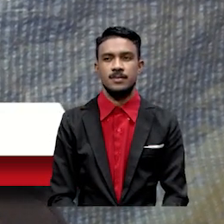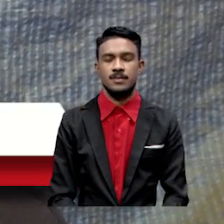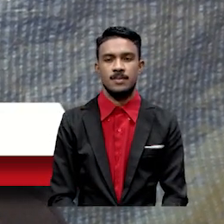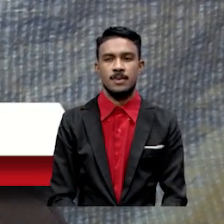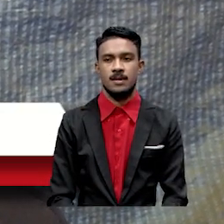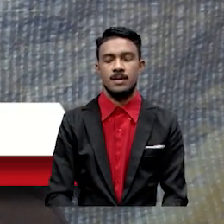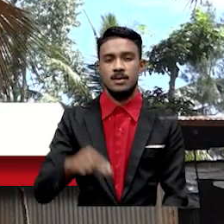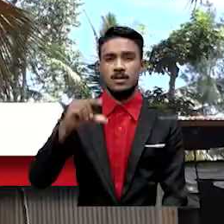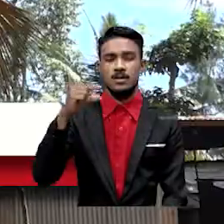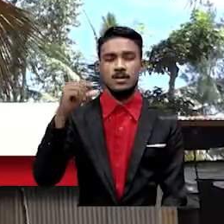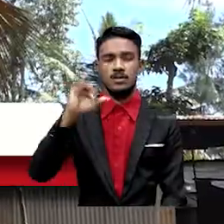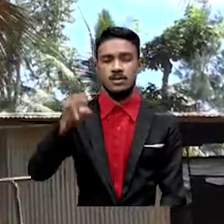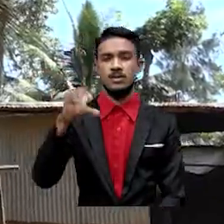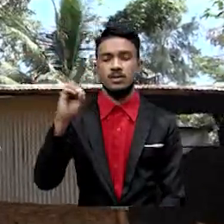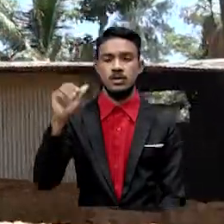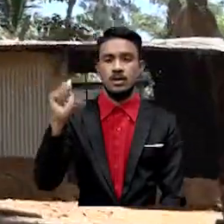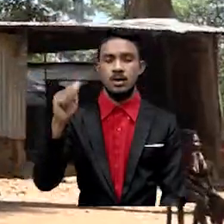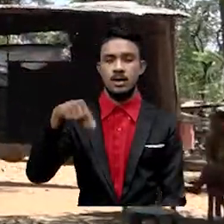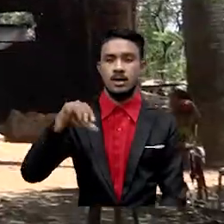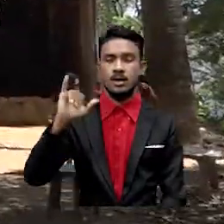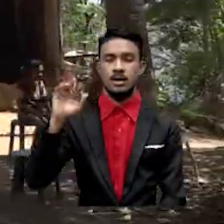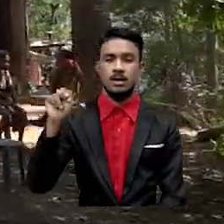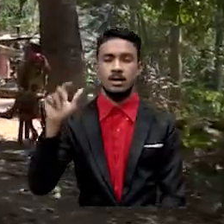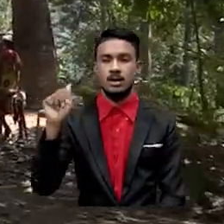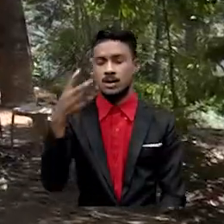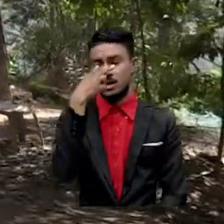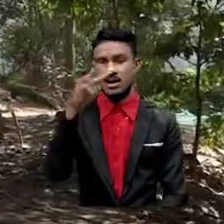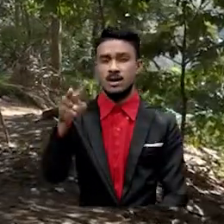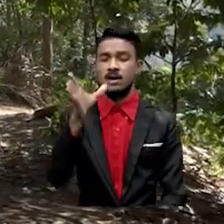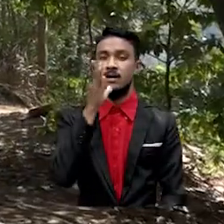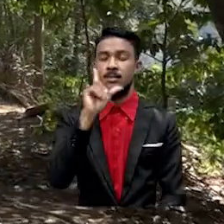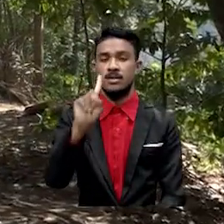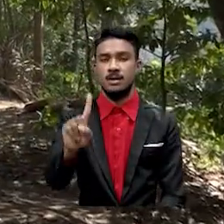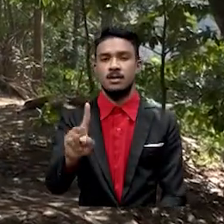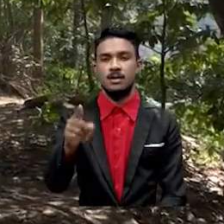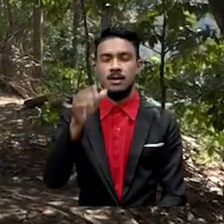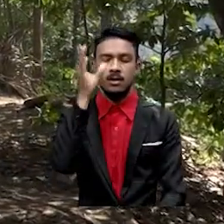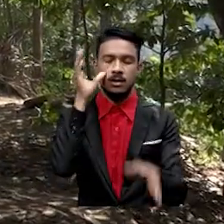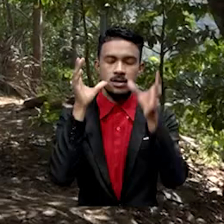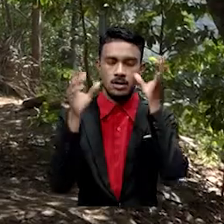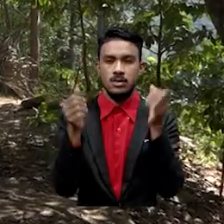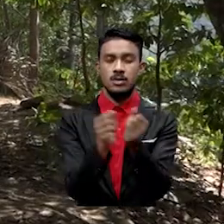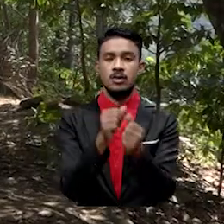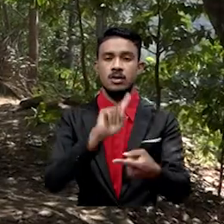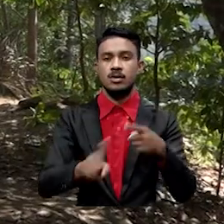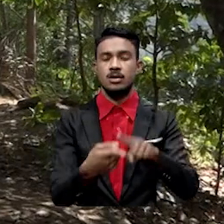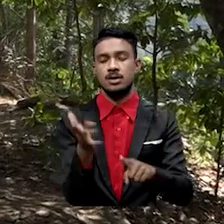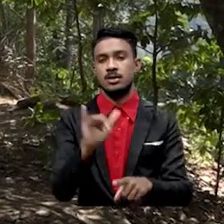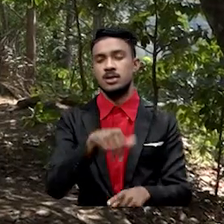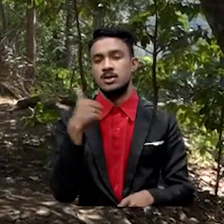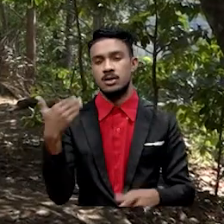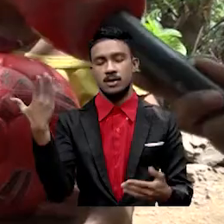Joaquina Soares no dar vizinho fossa sin kata hare kondisau ina faluk ne triste liu entre vizinho seluk ia bairro